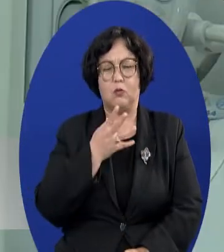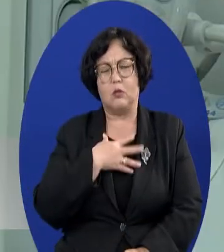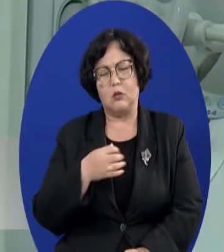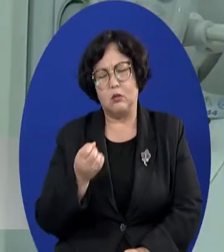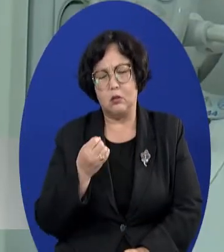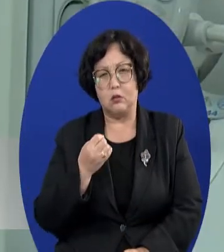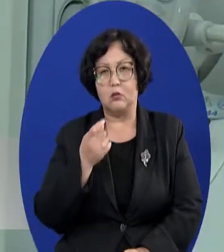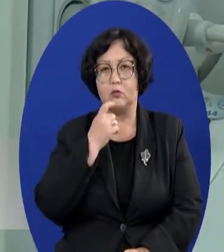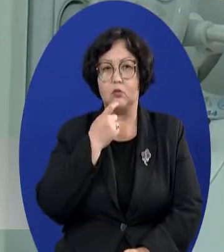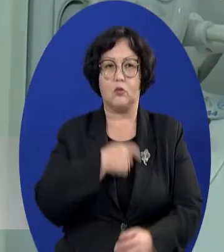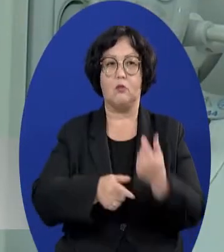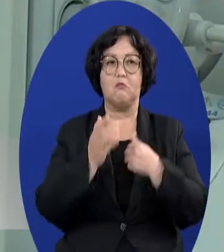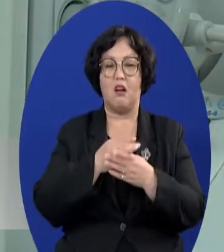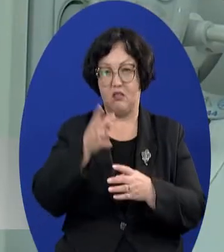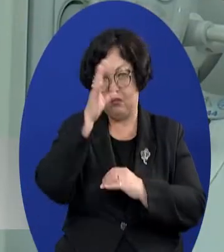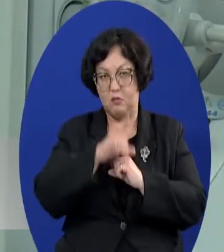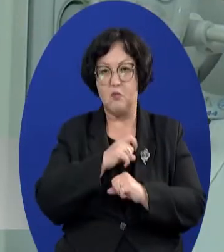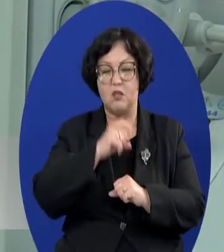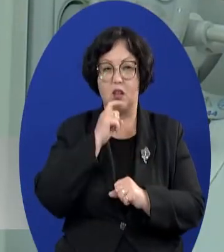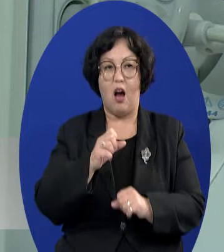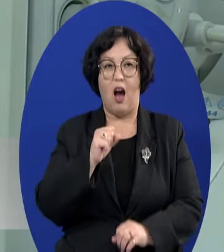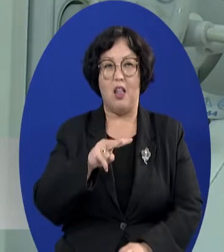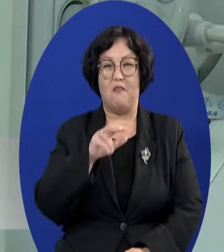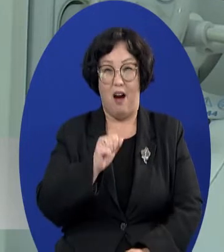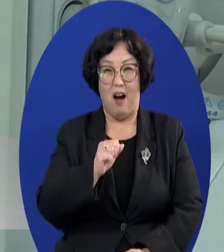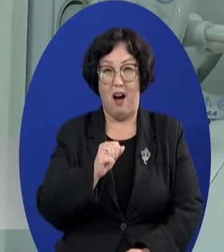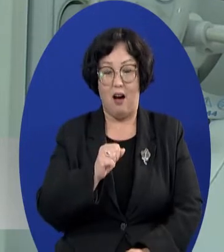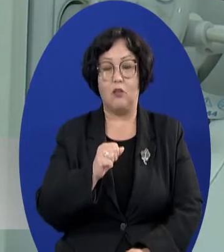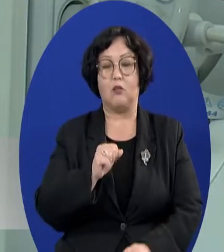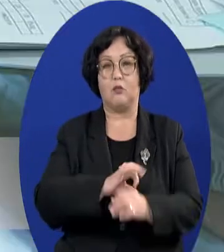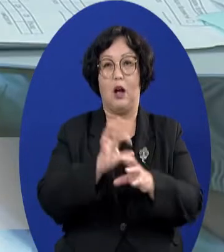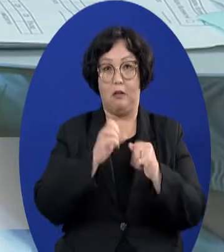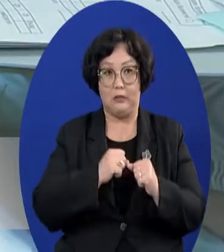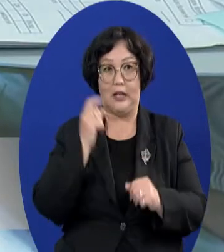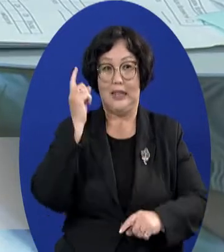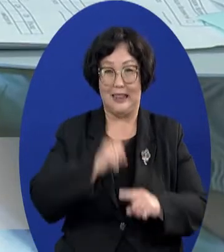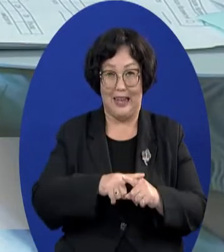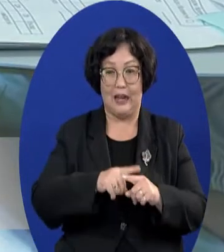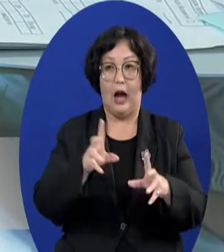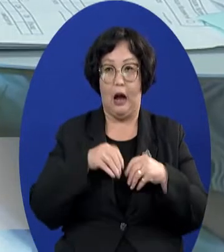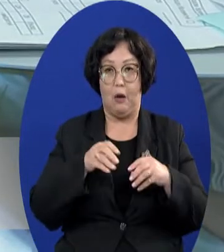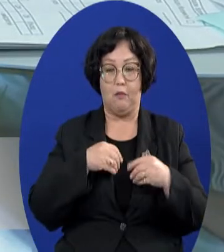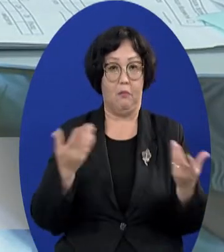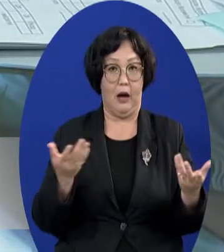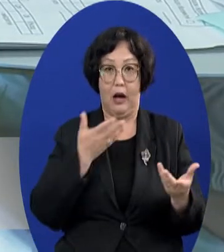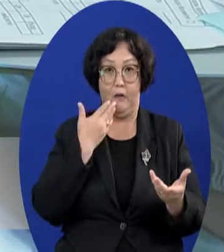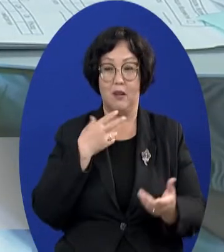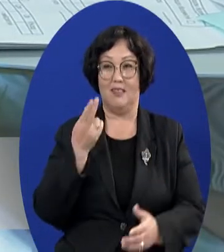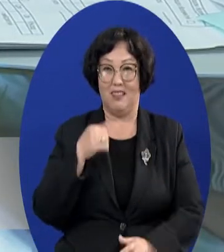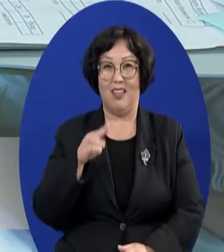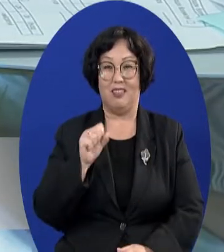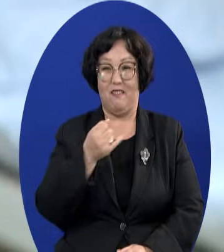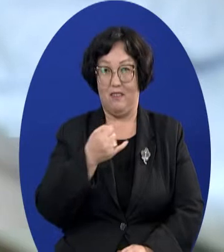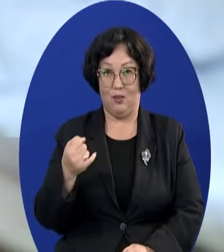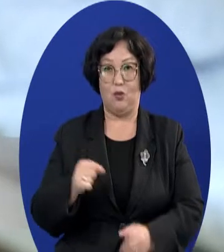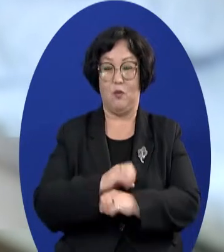судалгааг эрдэмтэд хэллээ. Альфа хувилбар хөрөх чадвар бага, халдвар авсан хүн дахин өвчлөх тохиолдол гараагүй. Харин дельта хувилбарын хувьд өмнө нь